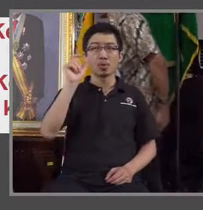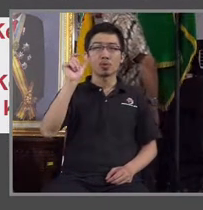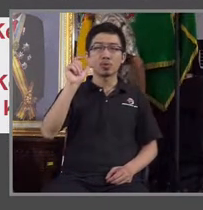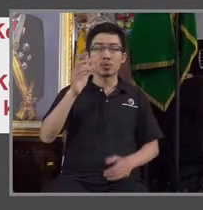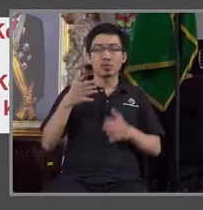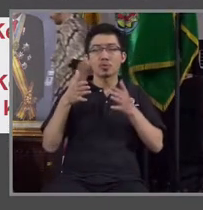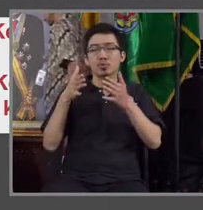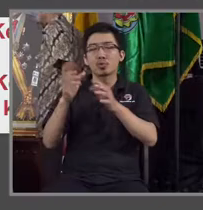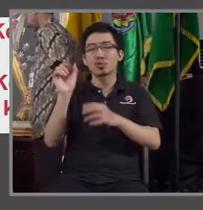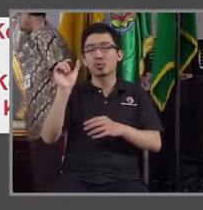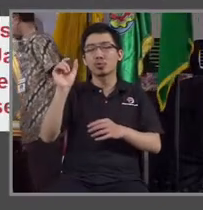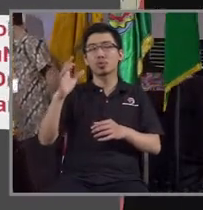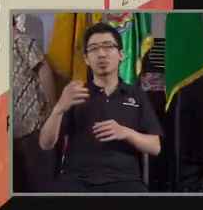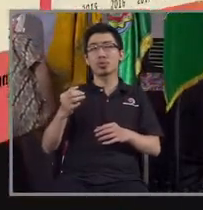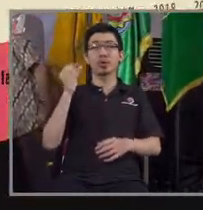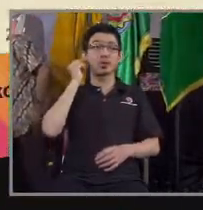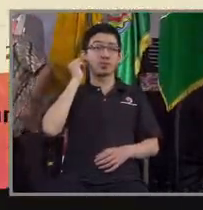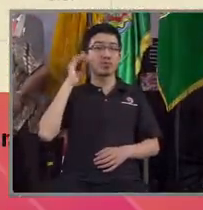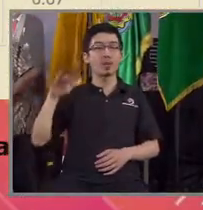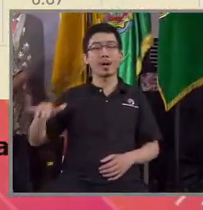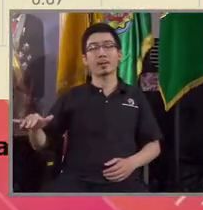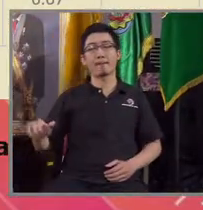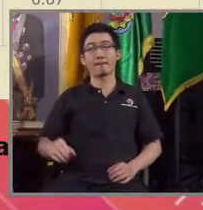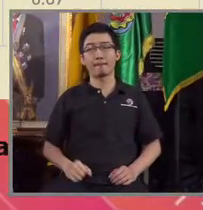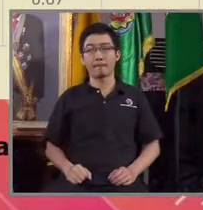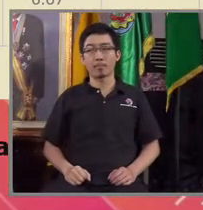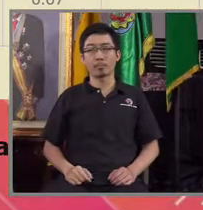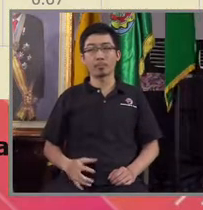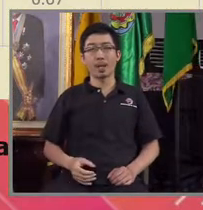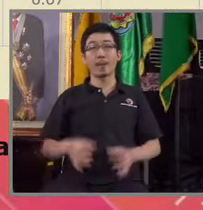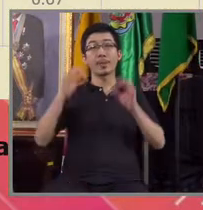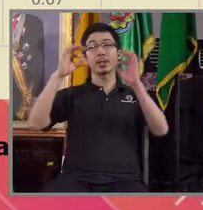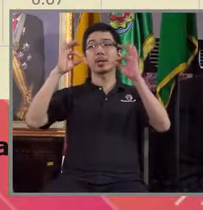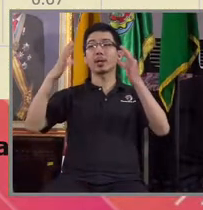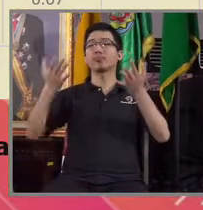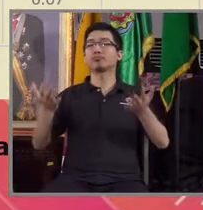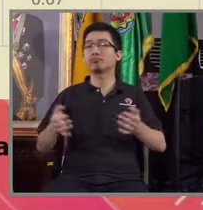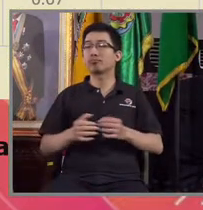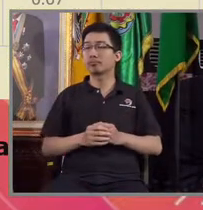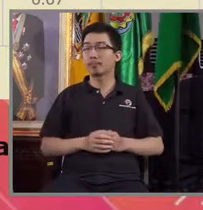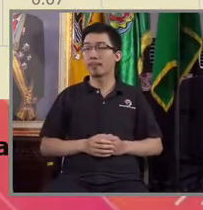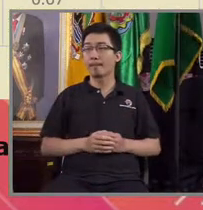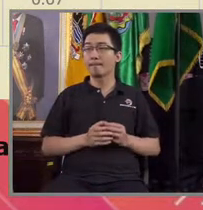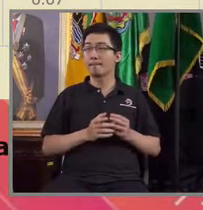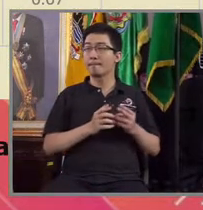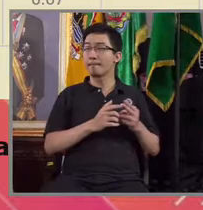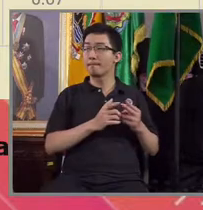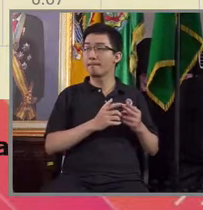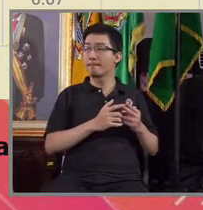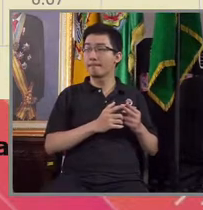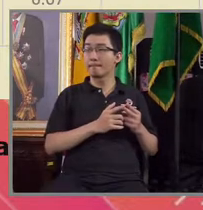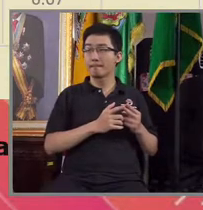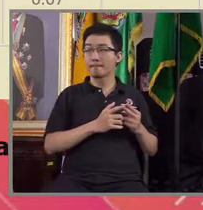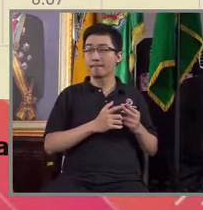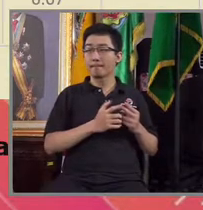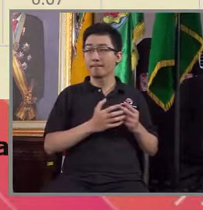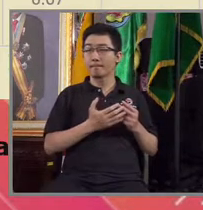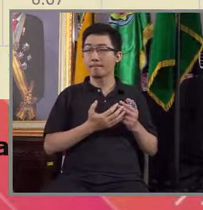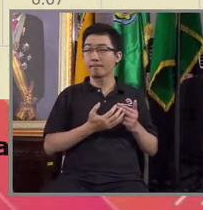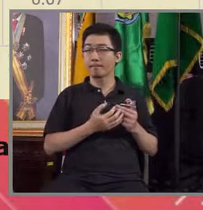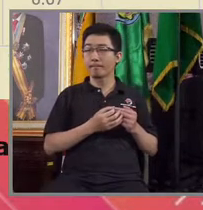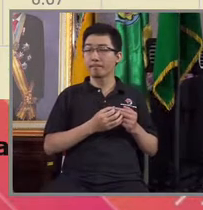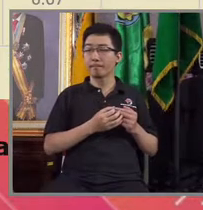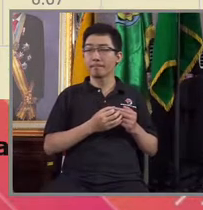anak di bidang pendidikan Kami adalah rendahnya rata-rata lama-lama sekolah tingginya jumlah